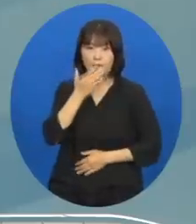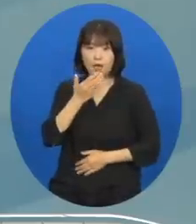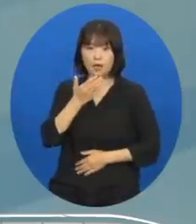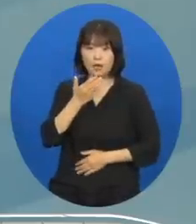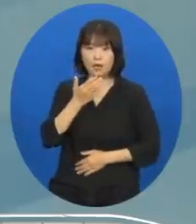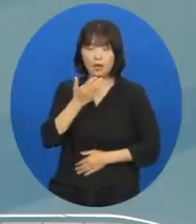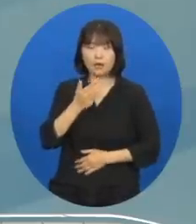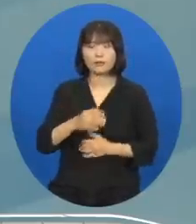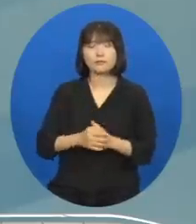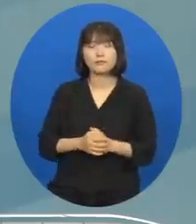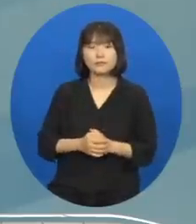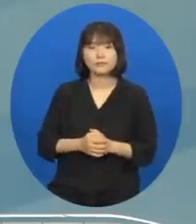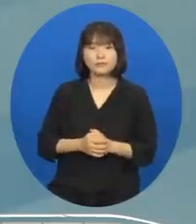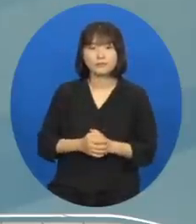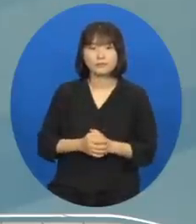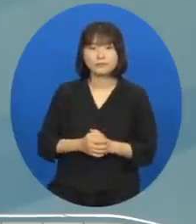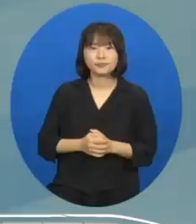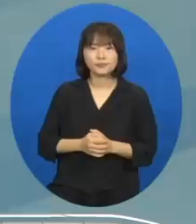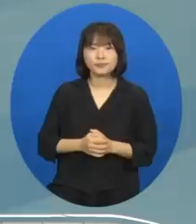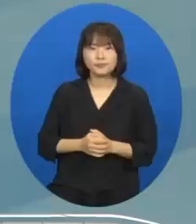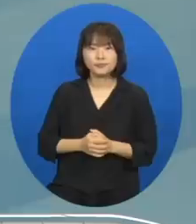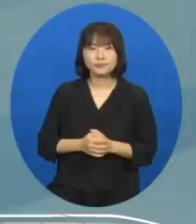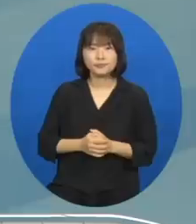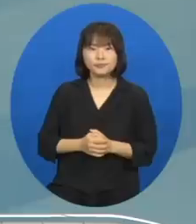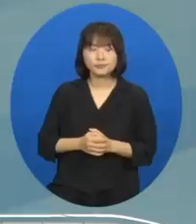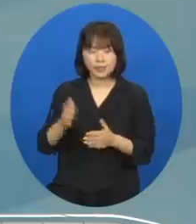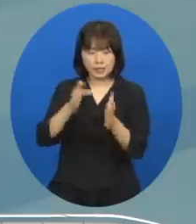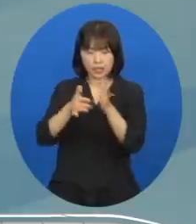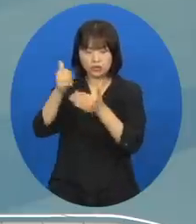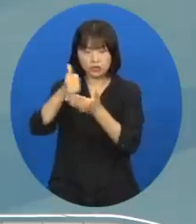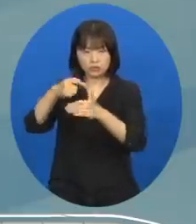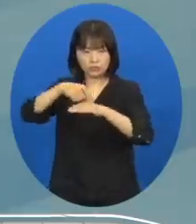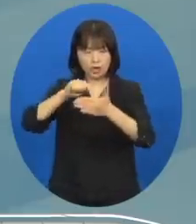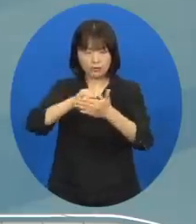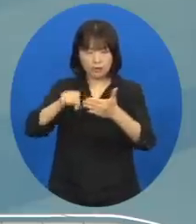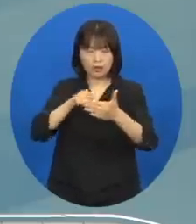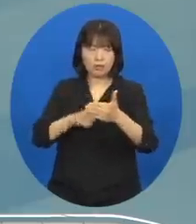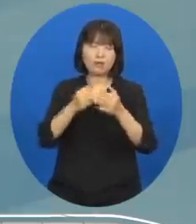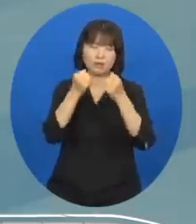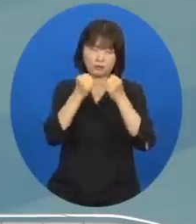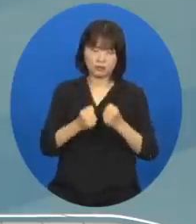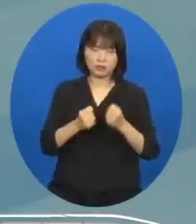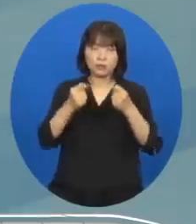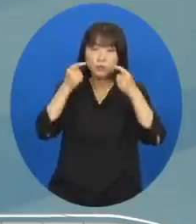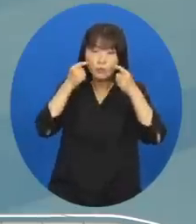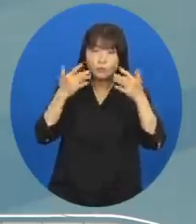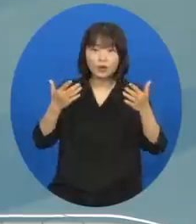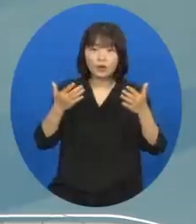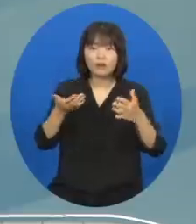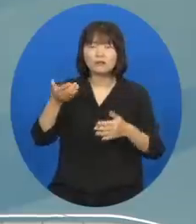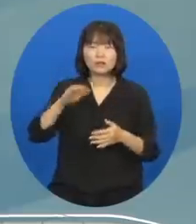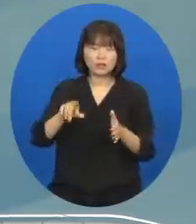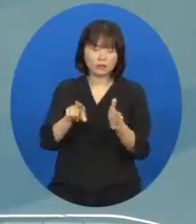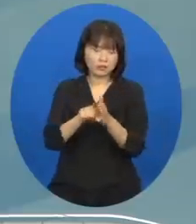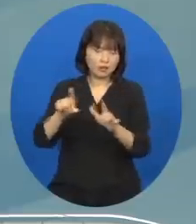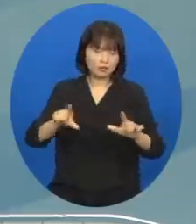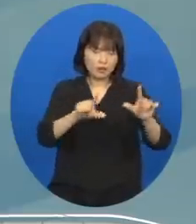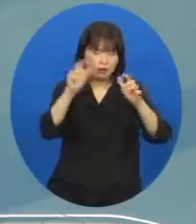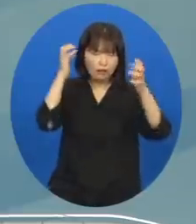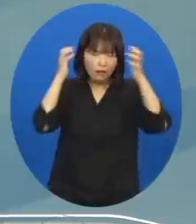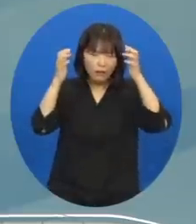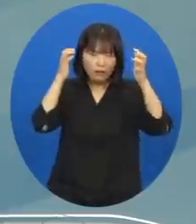해보면 주님의 음성을 들으세요. 예수님이 마음에 계세요, 분명히. 그런데도 신앙생활에 혼란스러워하는